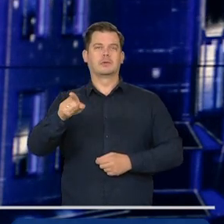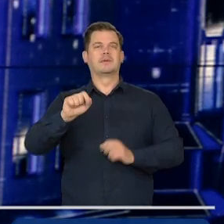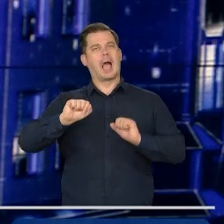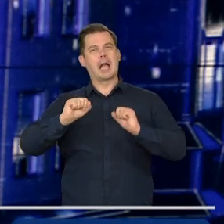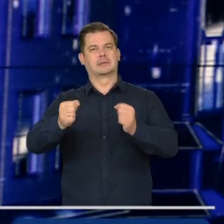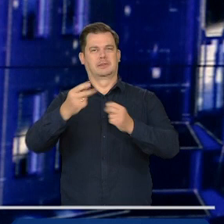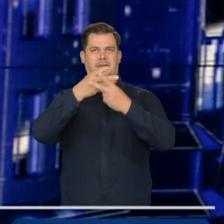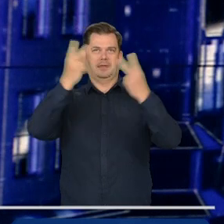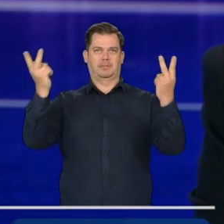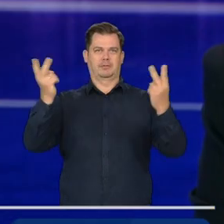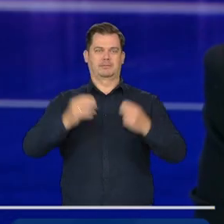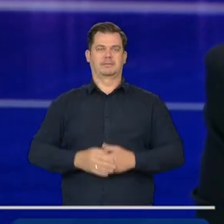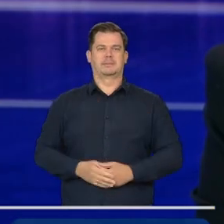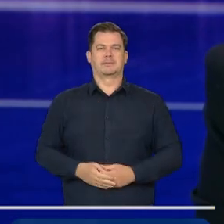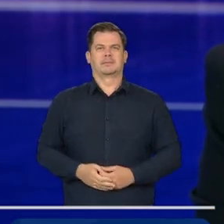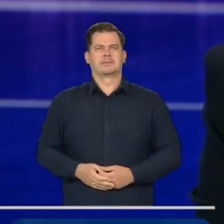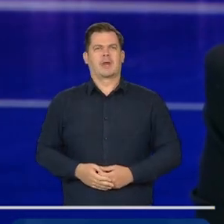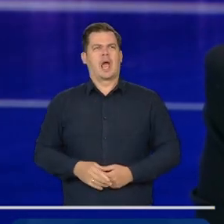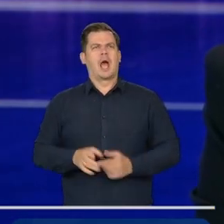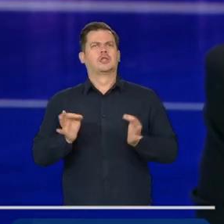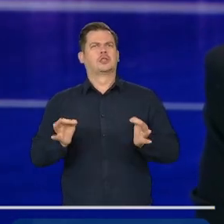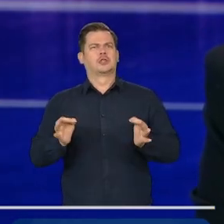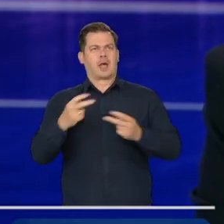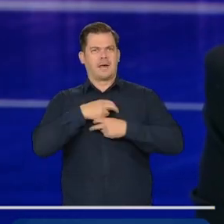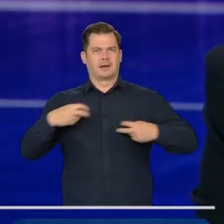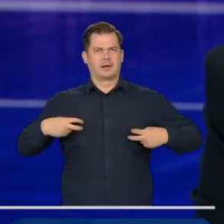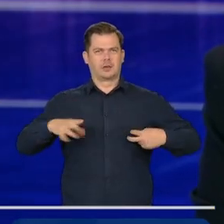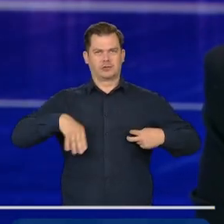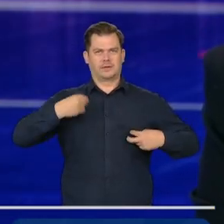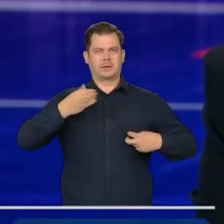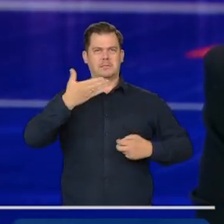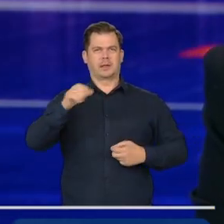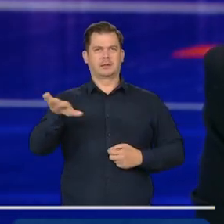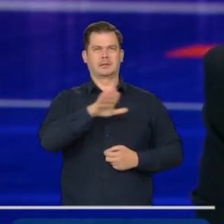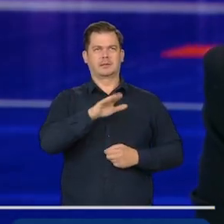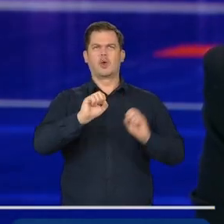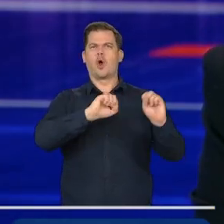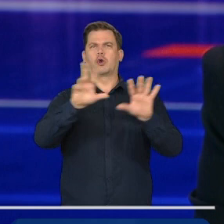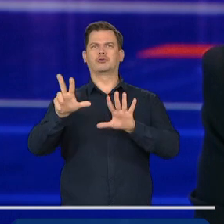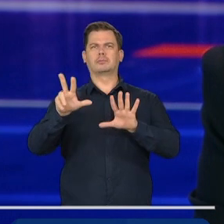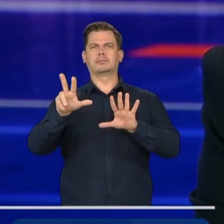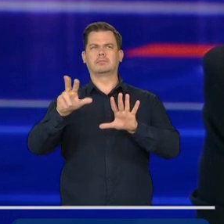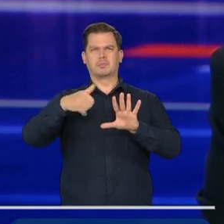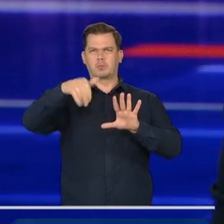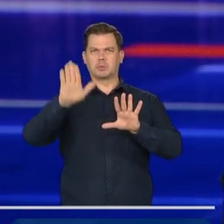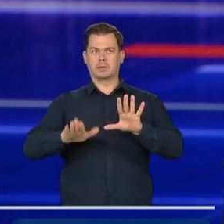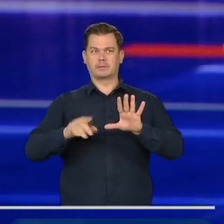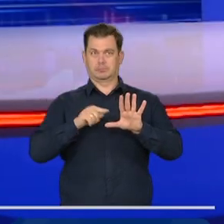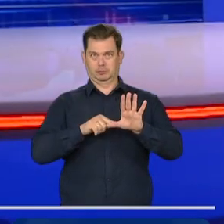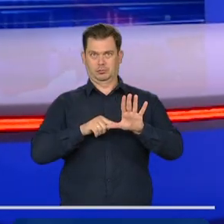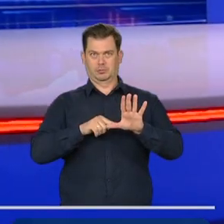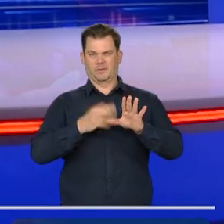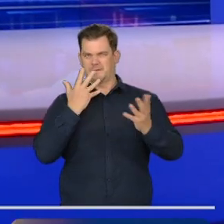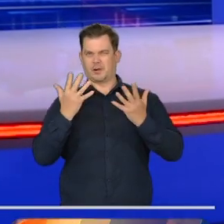Niebo. Czy dzisiejsza Ewangelia świętego Mateusza, czyli 8 błogosławieństw, przepiękna Ewangelia, jest